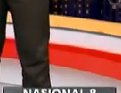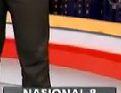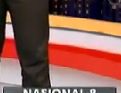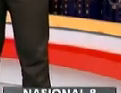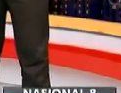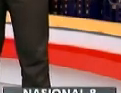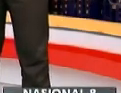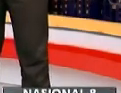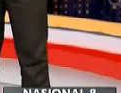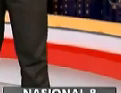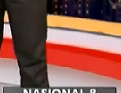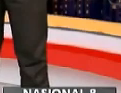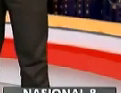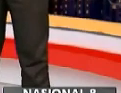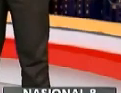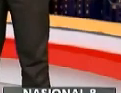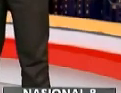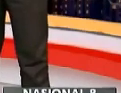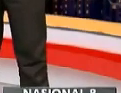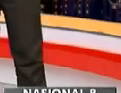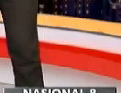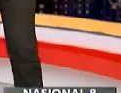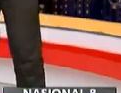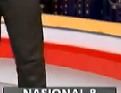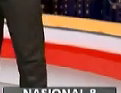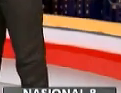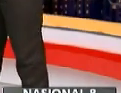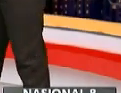kerajaan mempunyai kekuatan hadapi